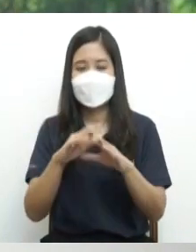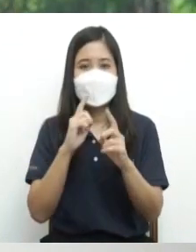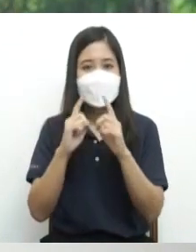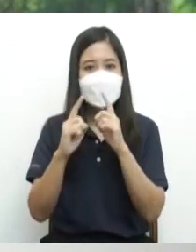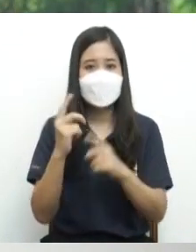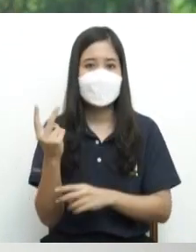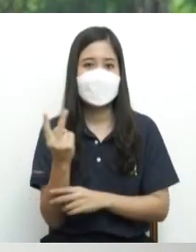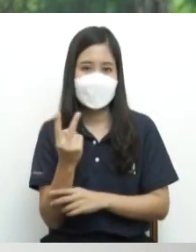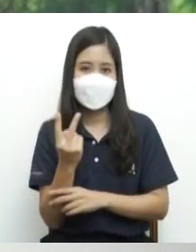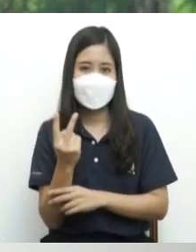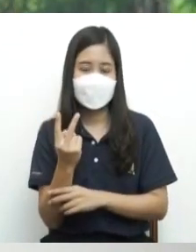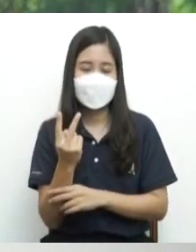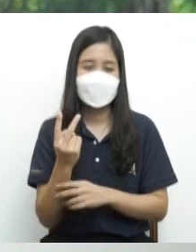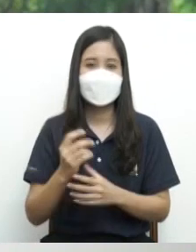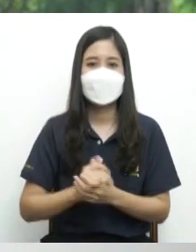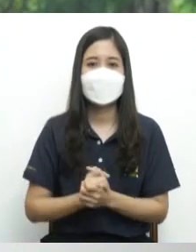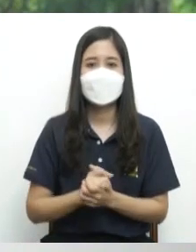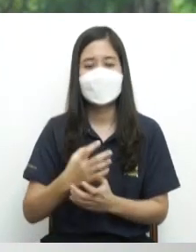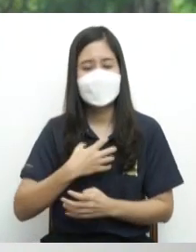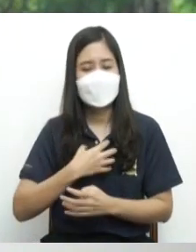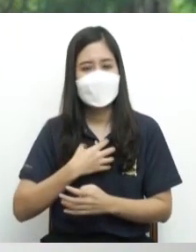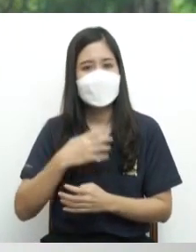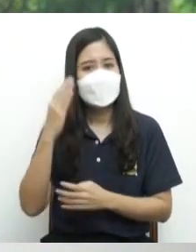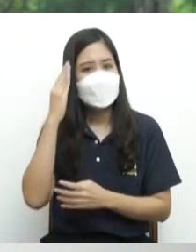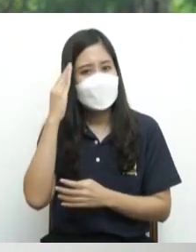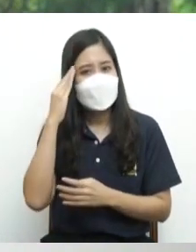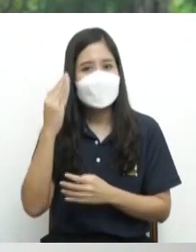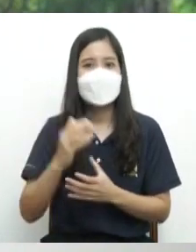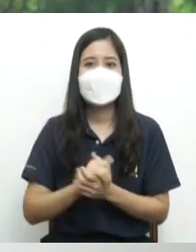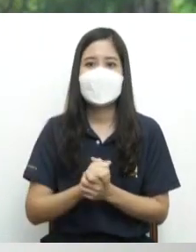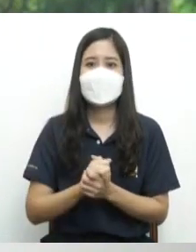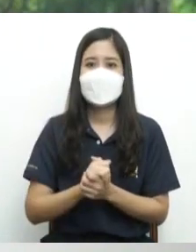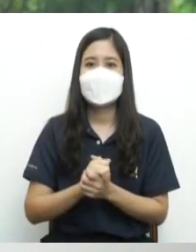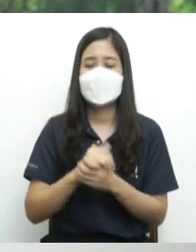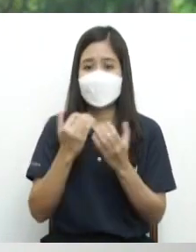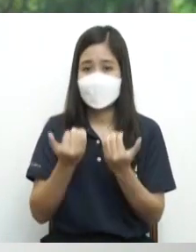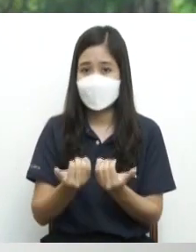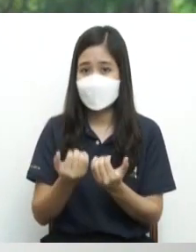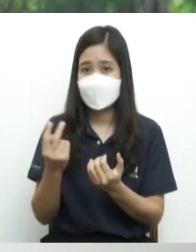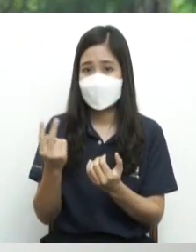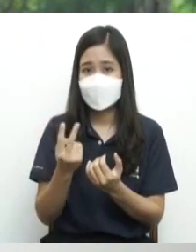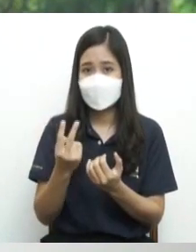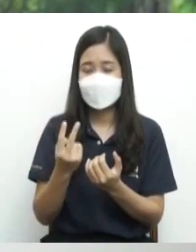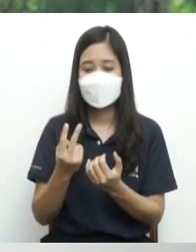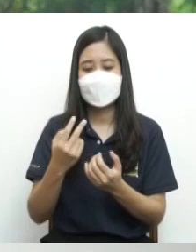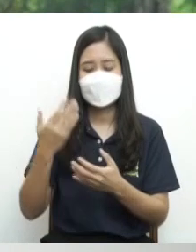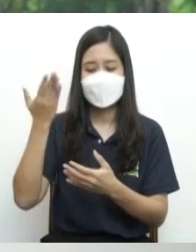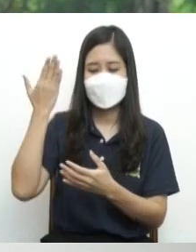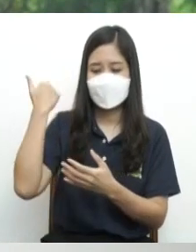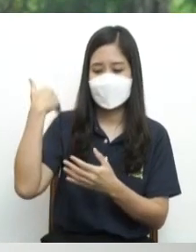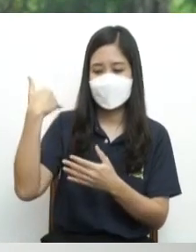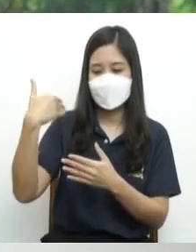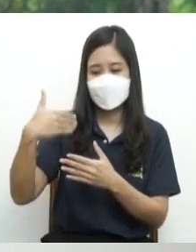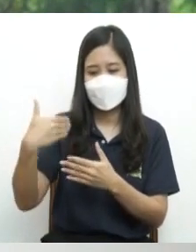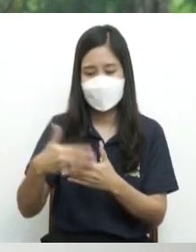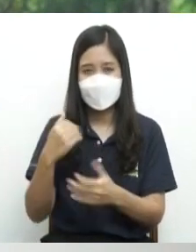องท่านในวันนี้ค่ะก็อยากจะทราบนะคะหลักๆเลยค่ะกว่าที่ท่านจะมาประสบความสำเร็จนะคะในวันนี้เนี่ยมุมมองการ